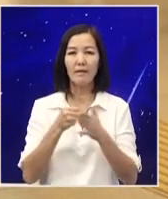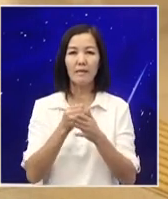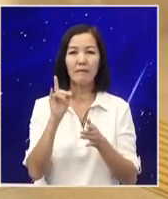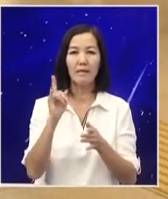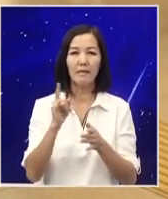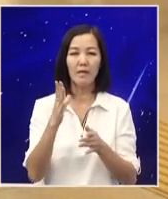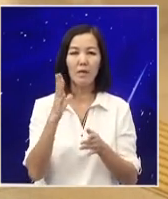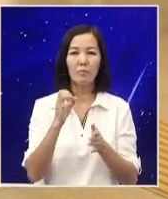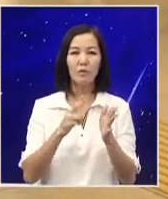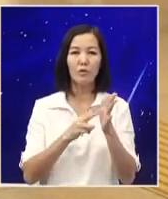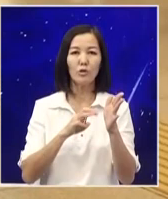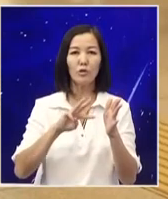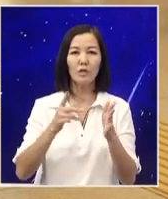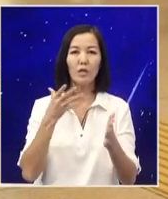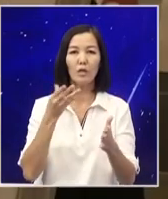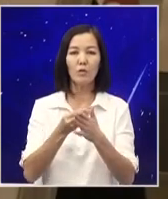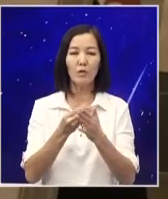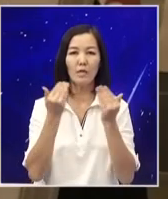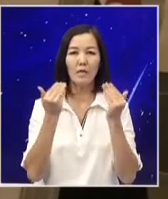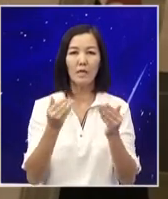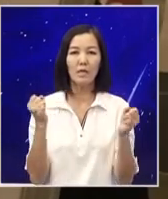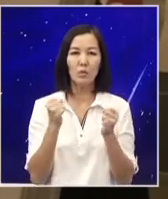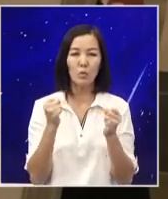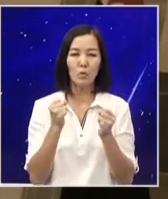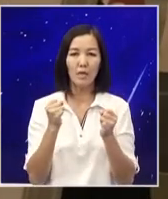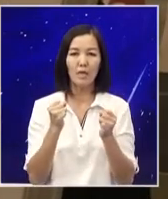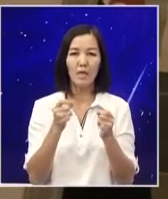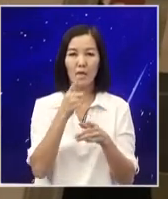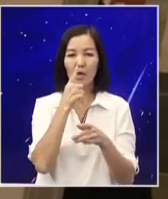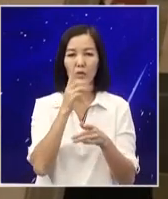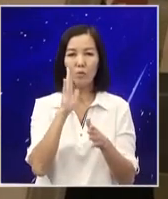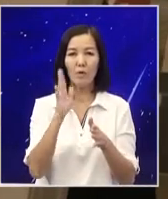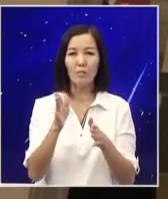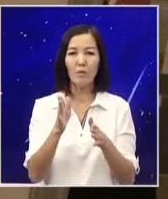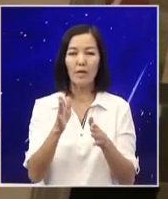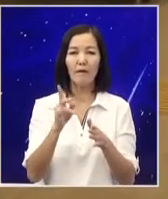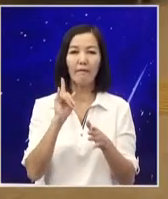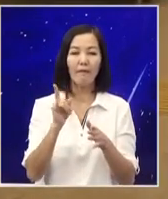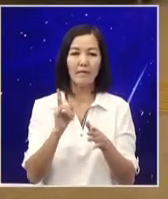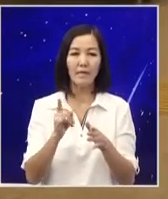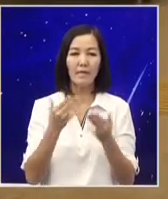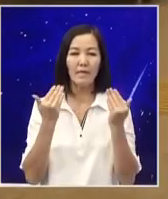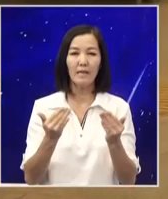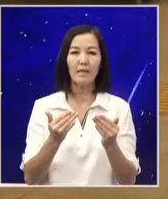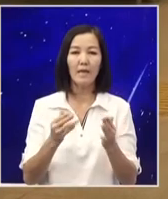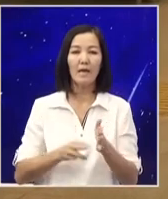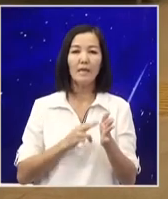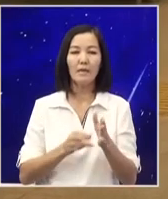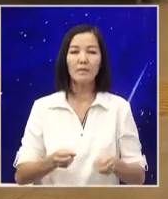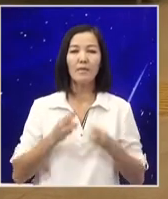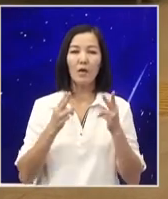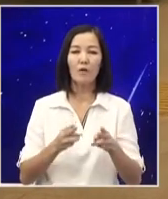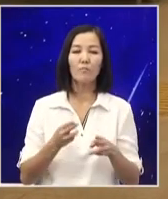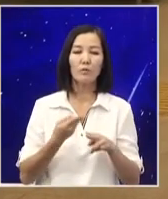таксиге 500-700 теңге төлейтін. Қыста қыр астында тайғақ жолмен таксилеткеннен темір жол қауіпсіз әрі